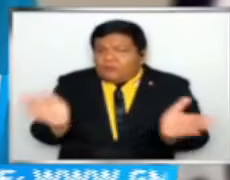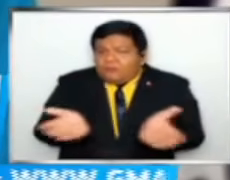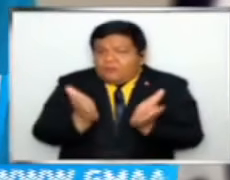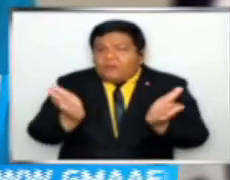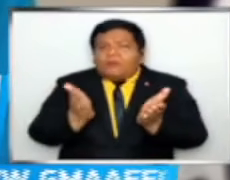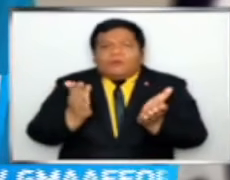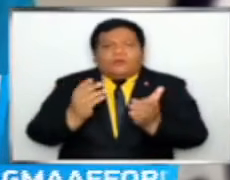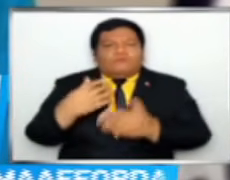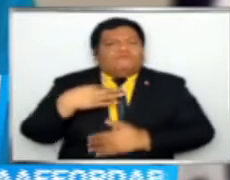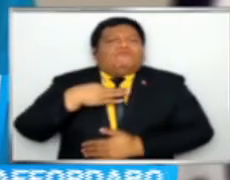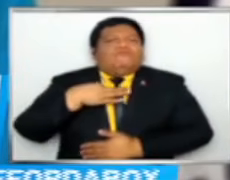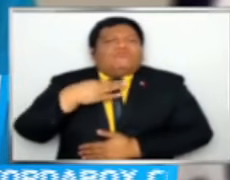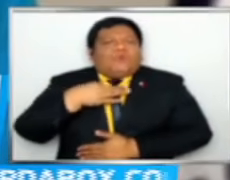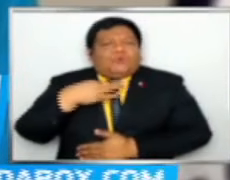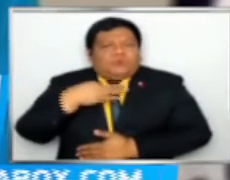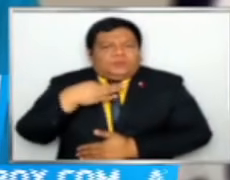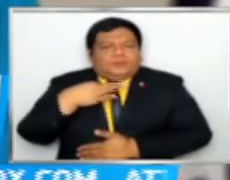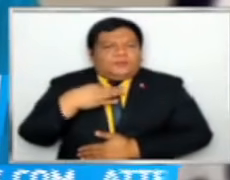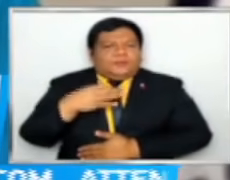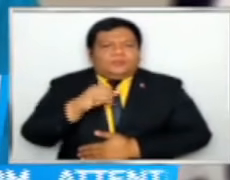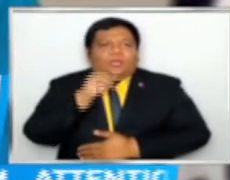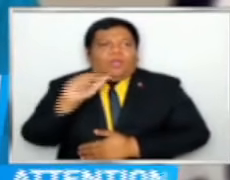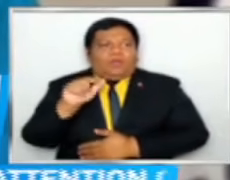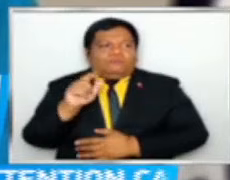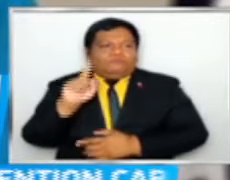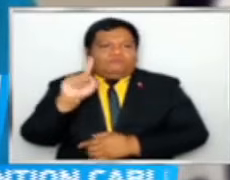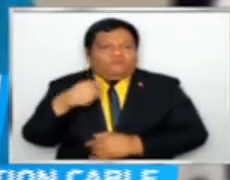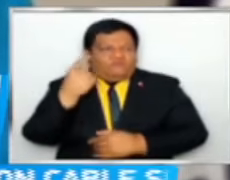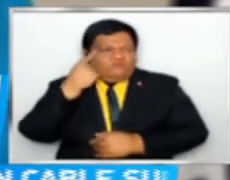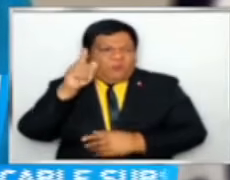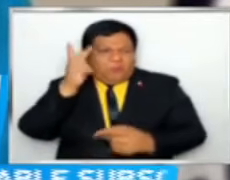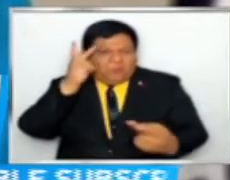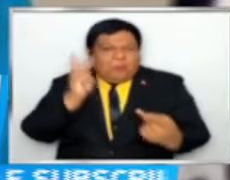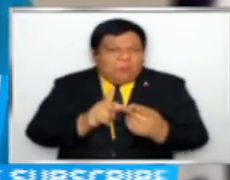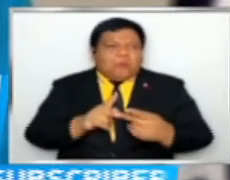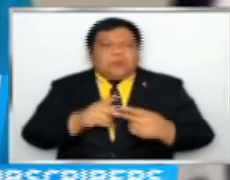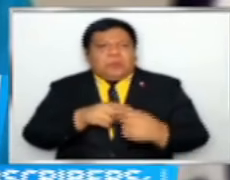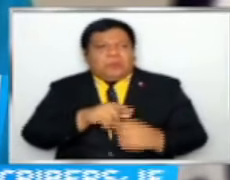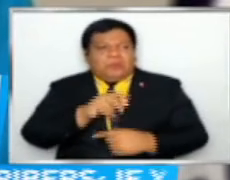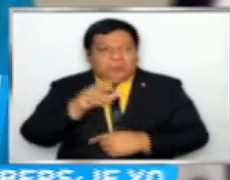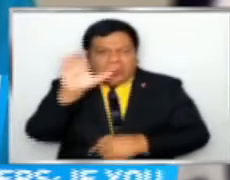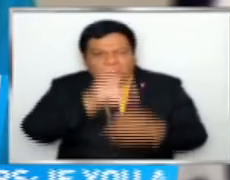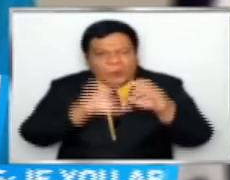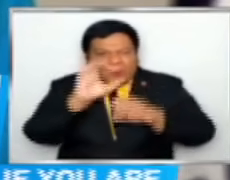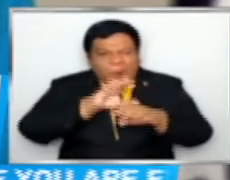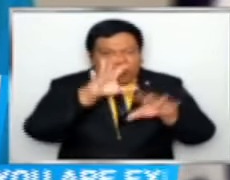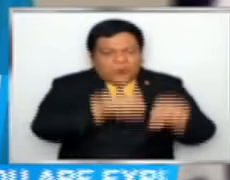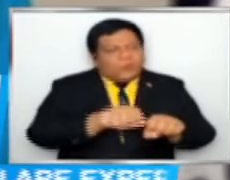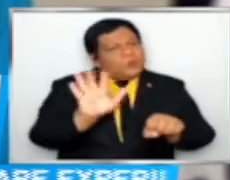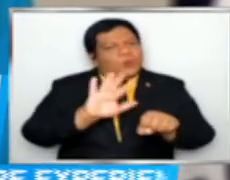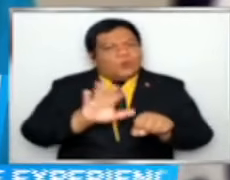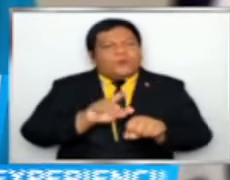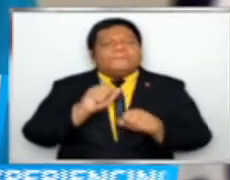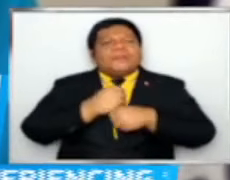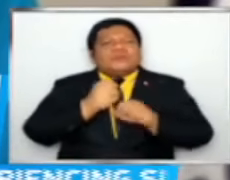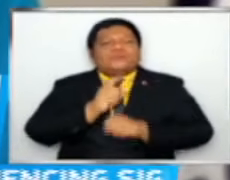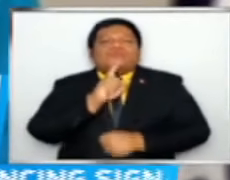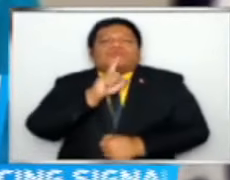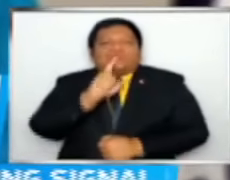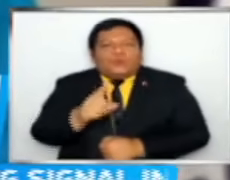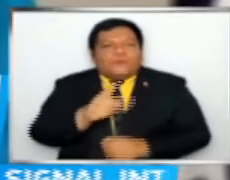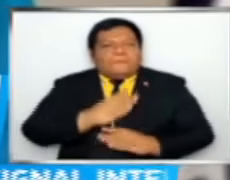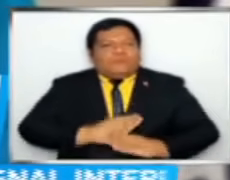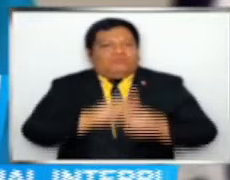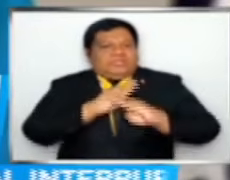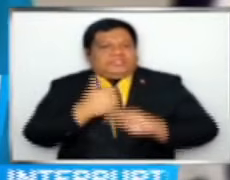definitely not vigilantism. And the suggestion made was aimed at ensuring their own protection. But with an assurance that they